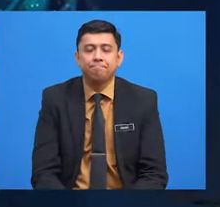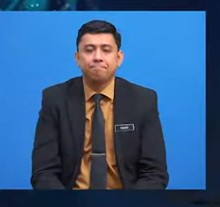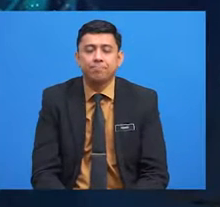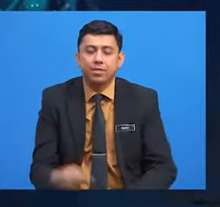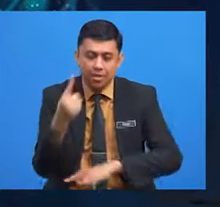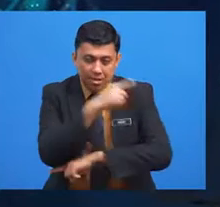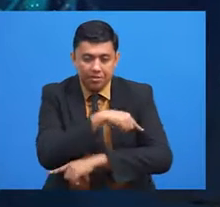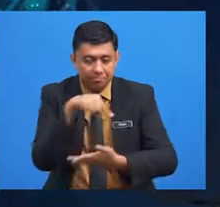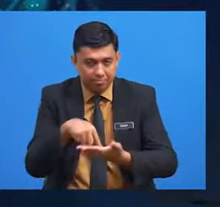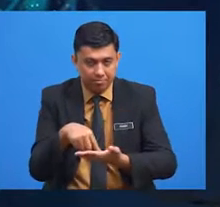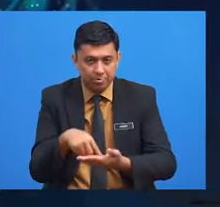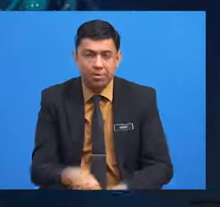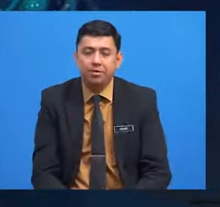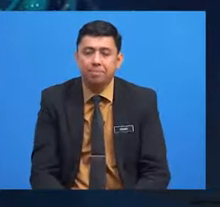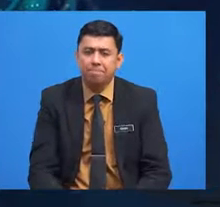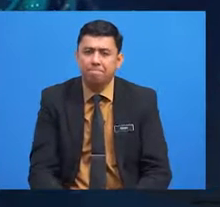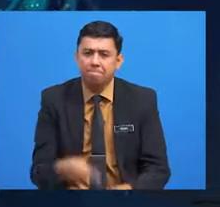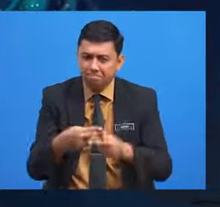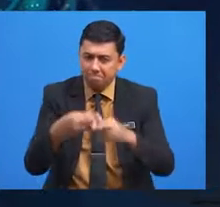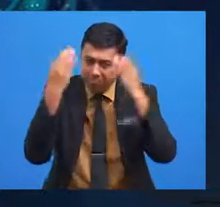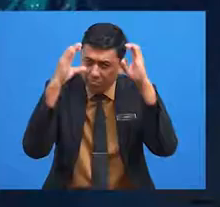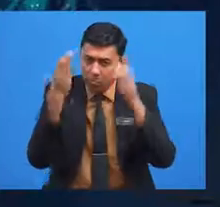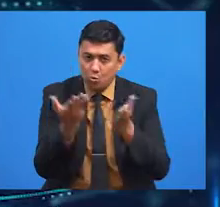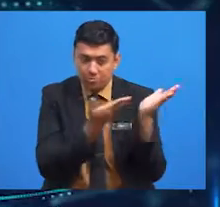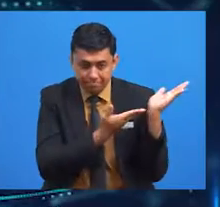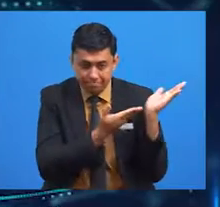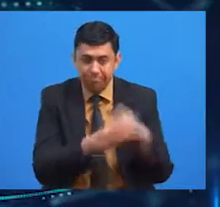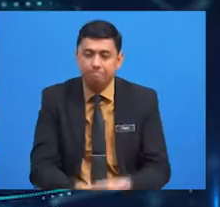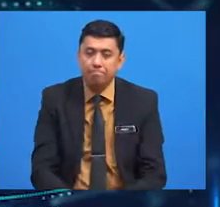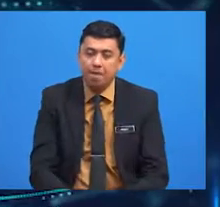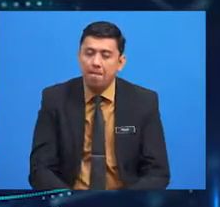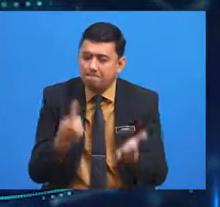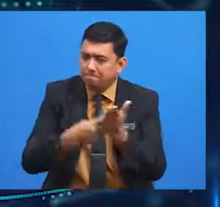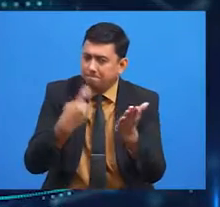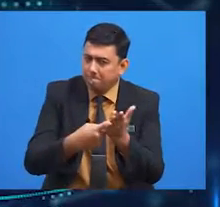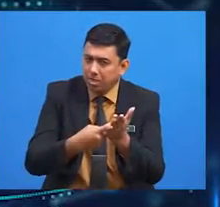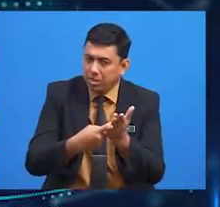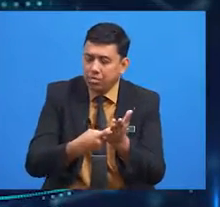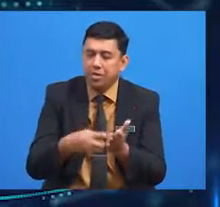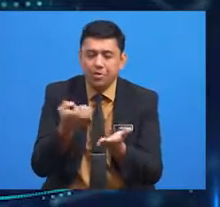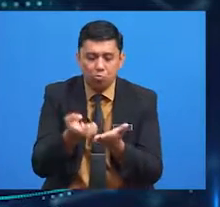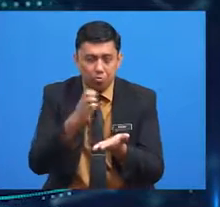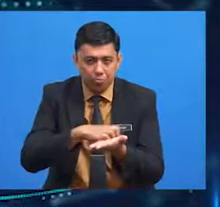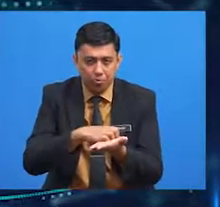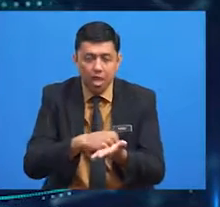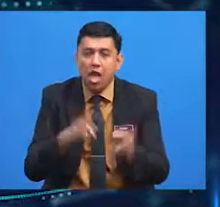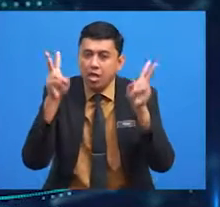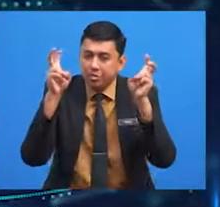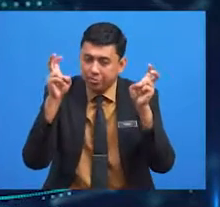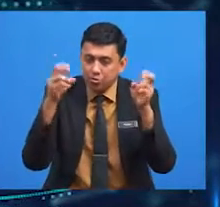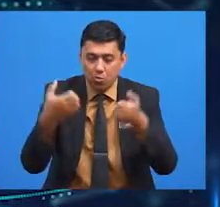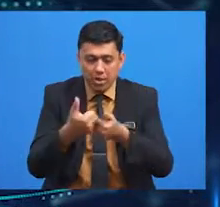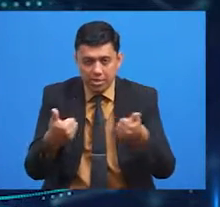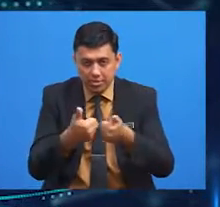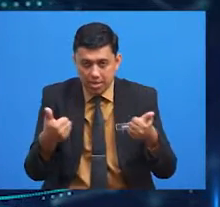Hari ini, saya, Nafhani Azli, akan membincangkan subjek ekonomi tingkatan 4 bagi tajuk